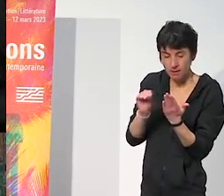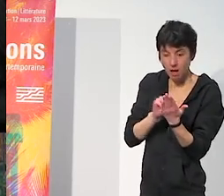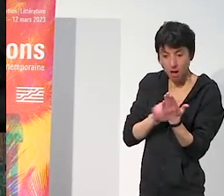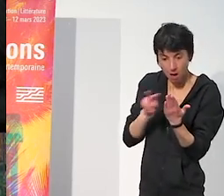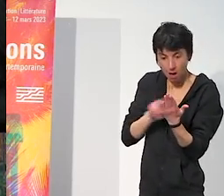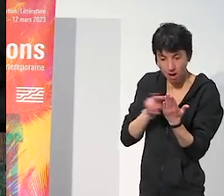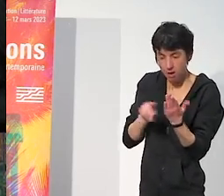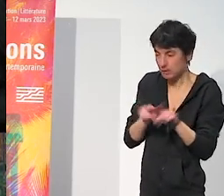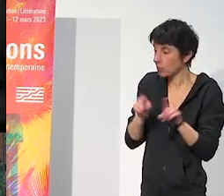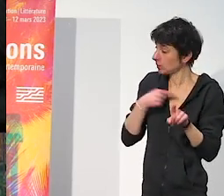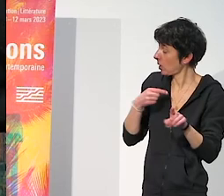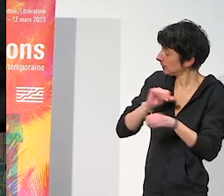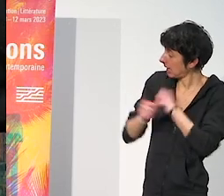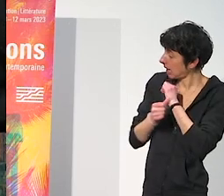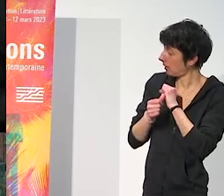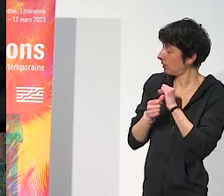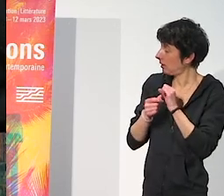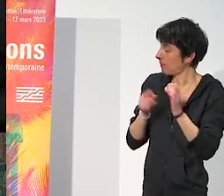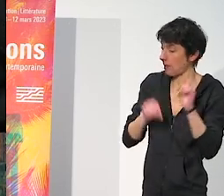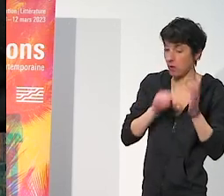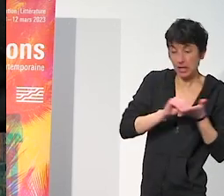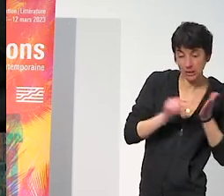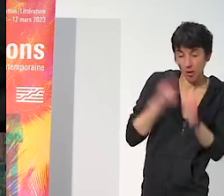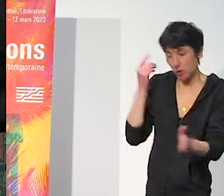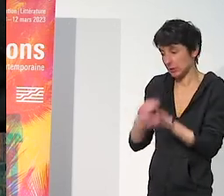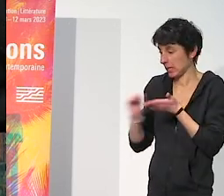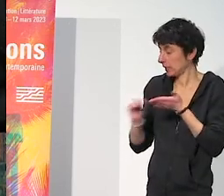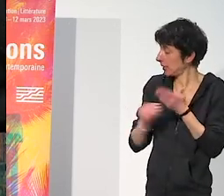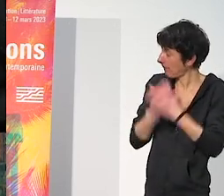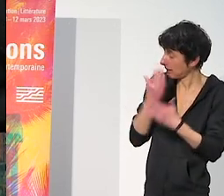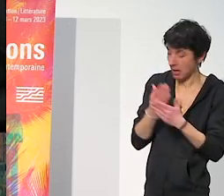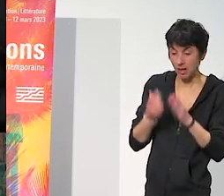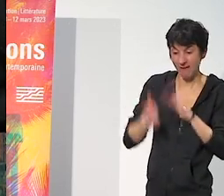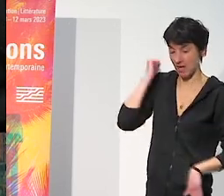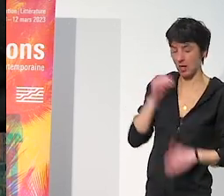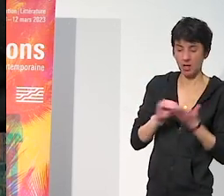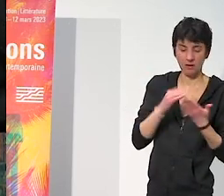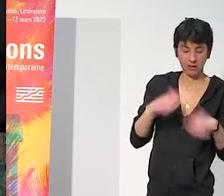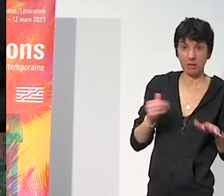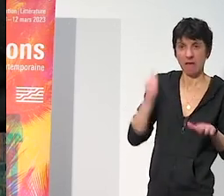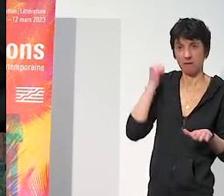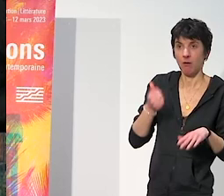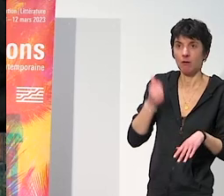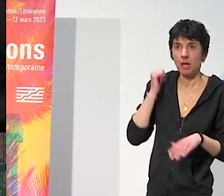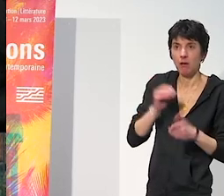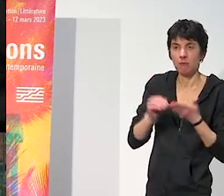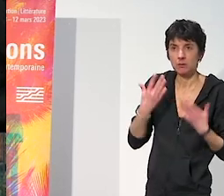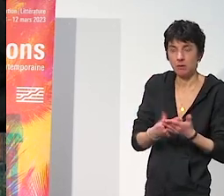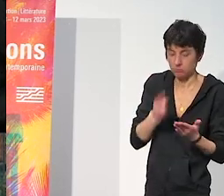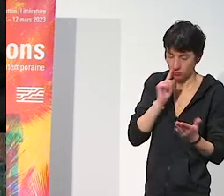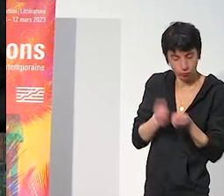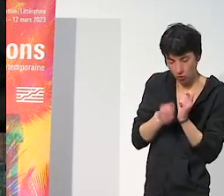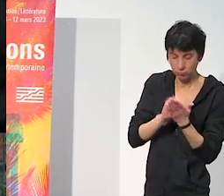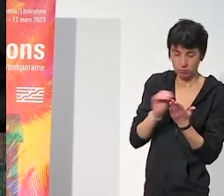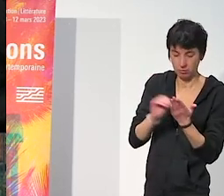Après, j'écris en réécrivant, très bêtement. C'est-à-dire, je réécris tous les matins ce que j'ai fait la veille. Je réécris tout.